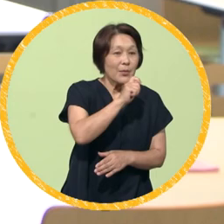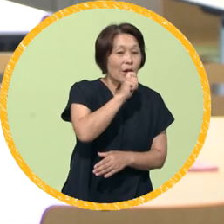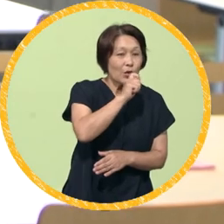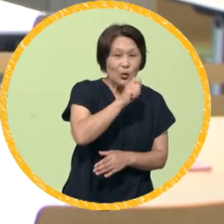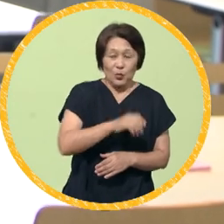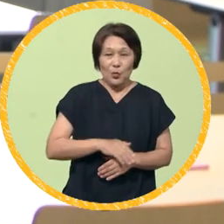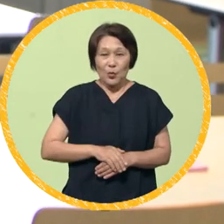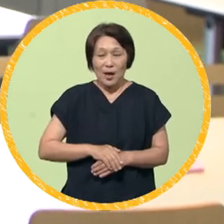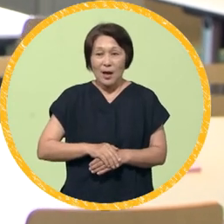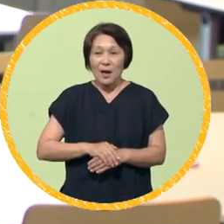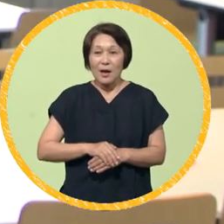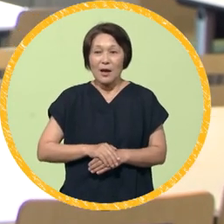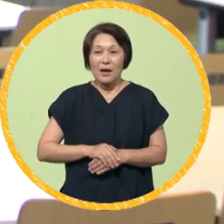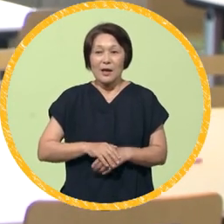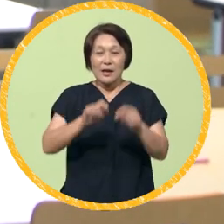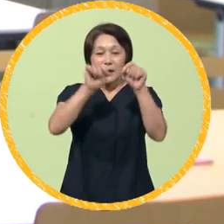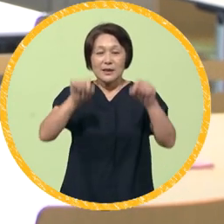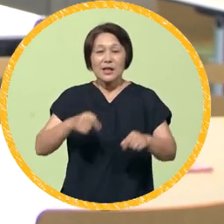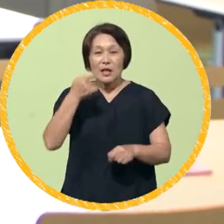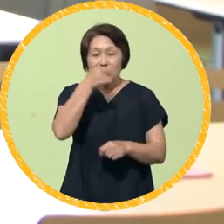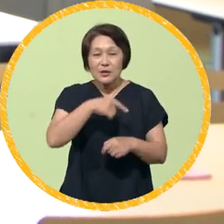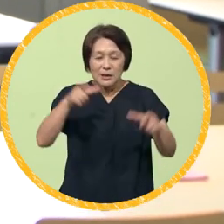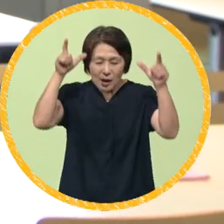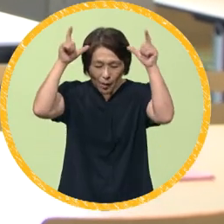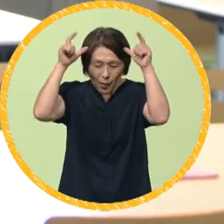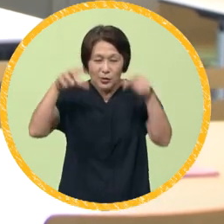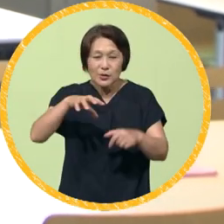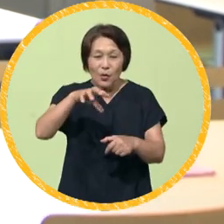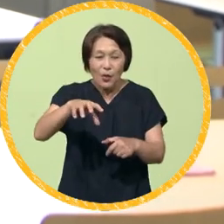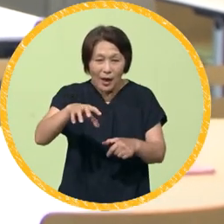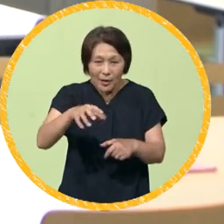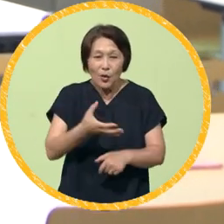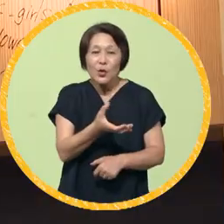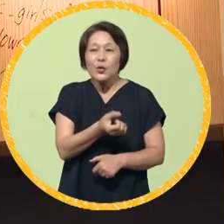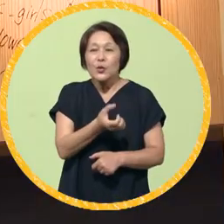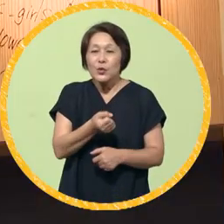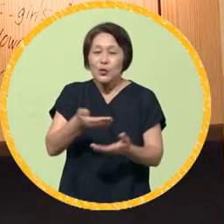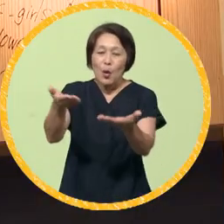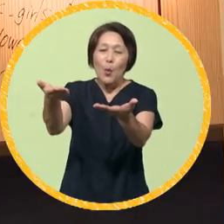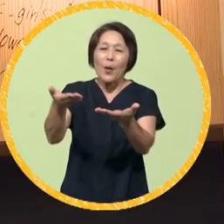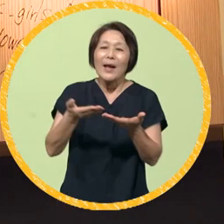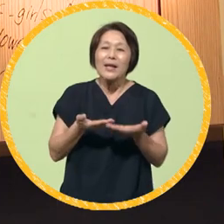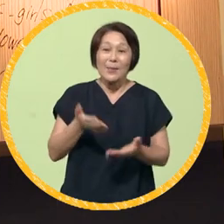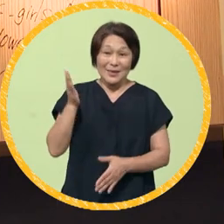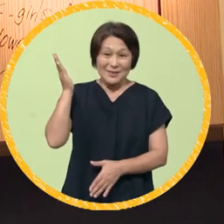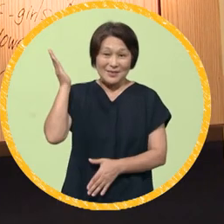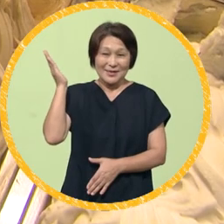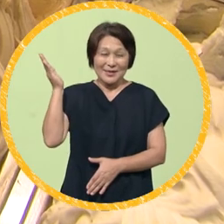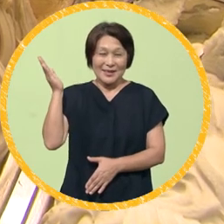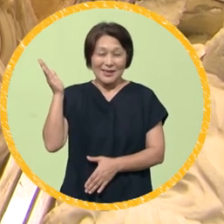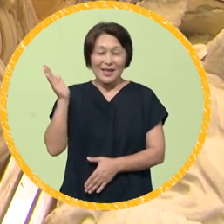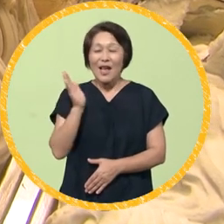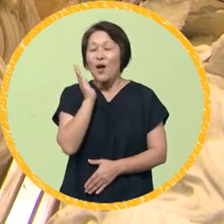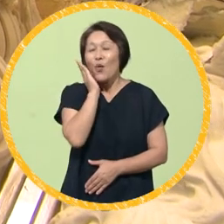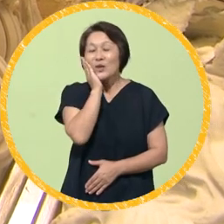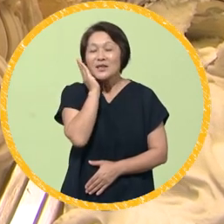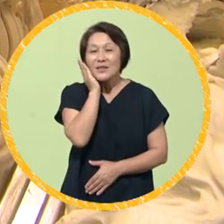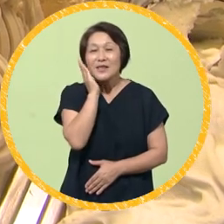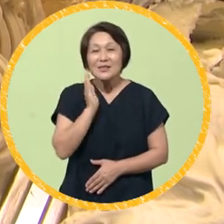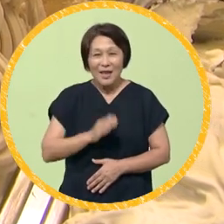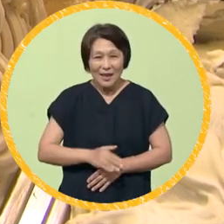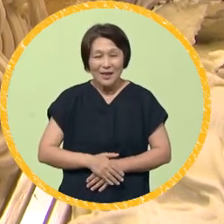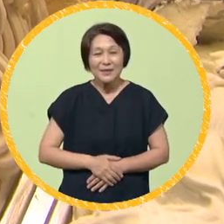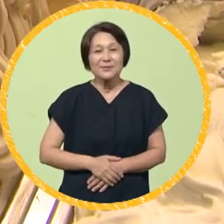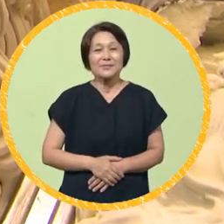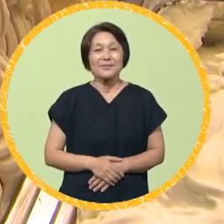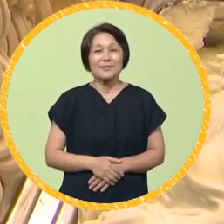ては横須賀唯一の関口牧場さんの牛乳を使用しております。 あ、すごく滑らかで舌触りがいいですもんね。 は